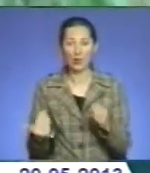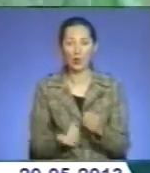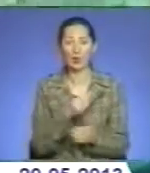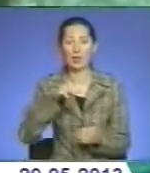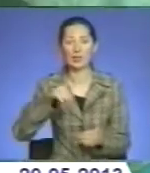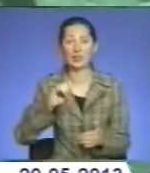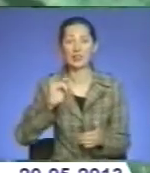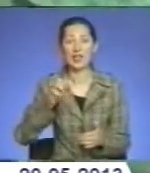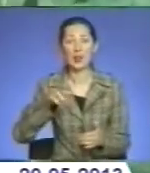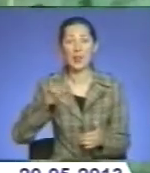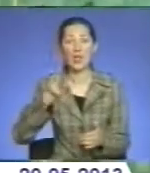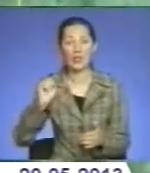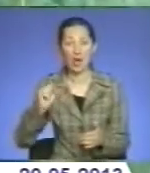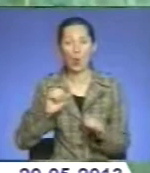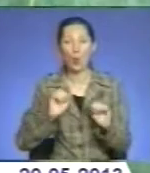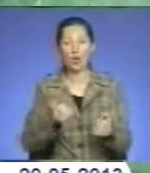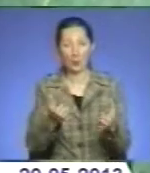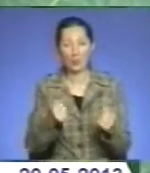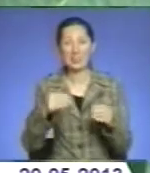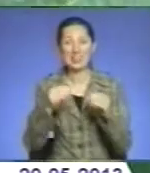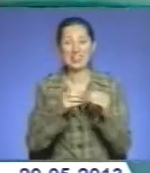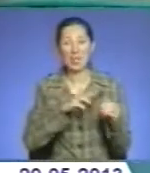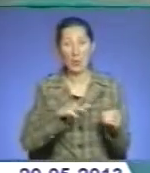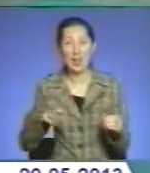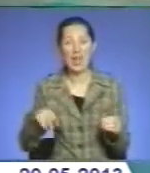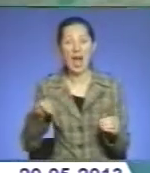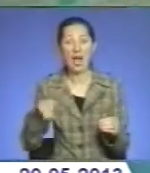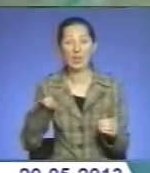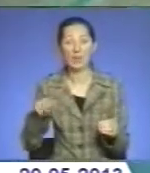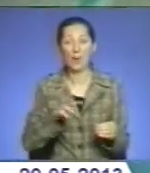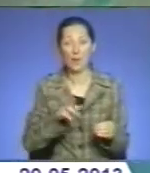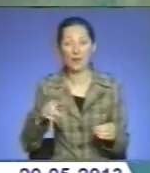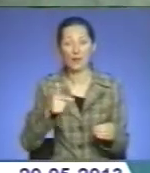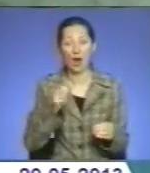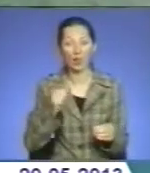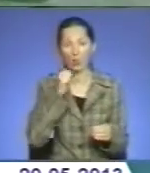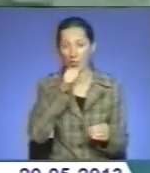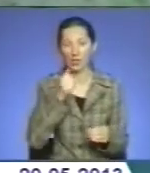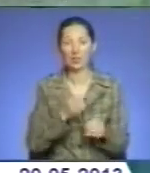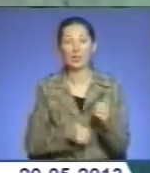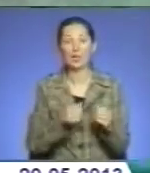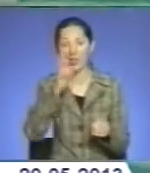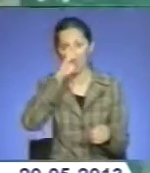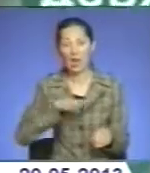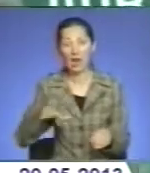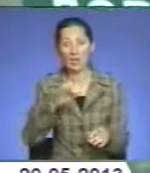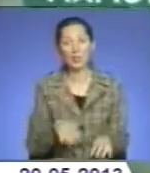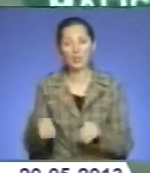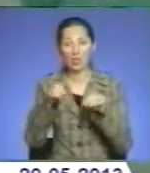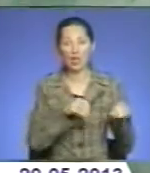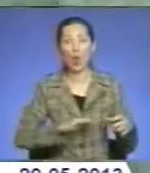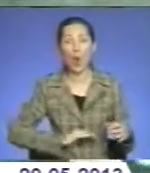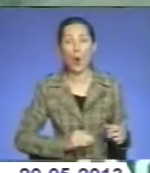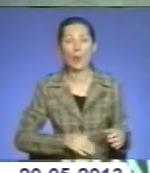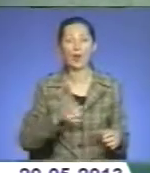приймати 10 мільярдів метрів кубічних газу на рік. Серед потенційних країн-постачальників – компанії з Північної Америки, Близького